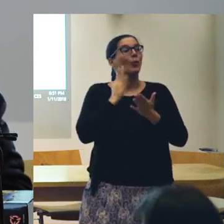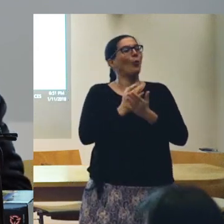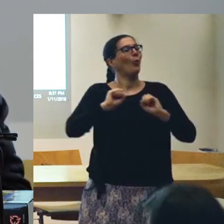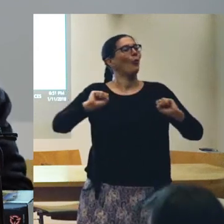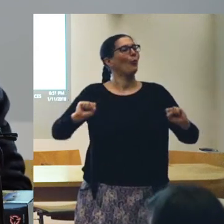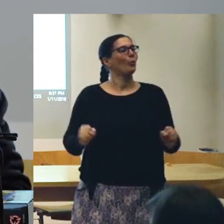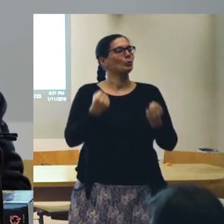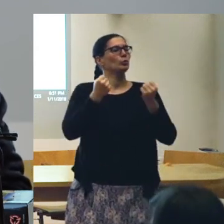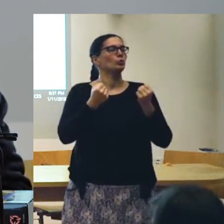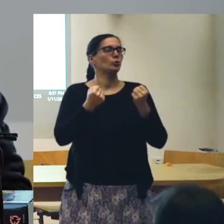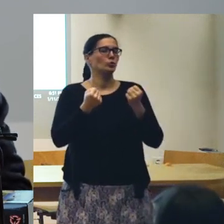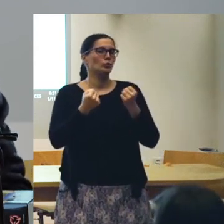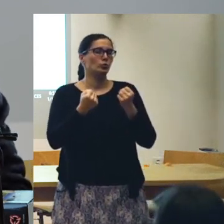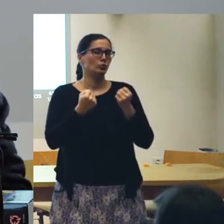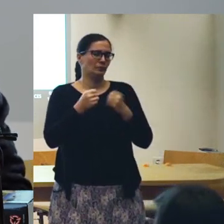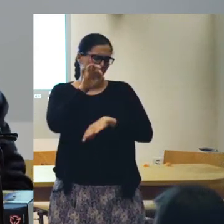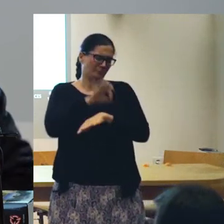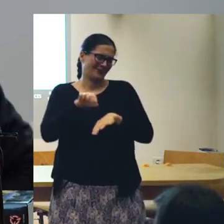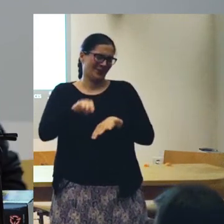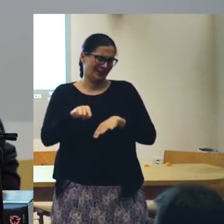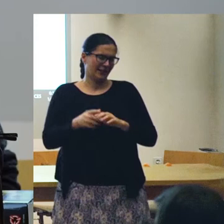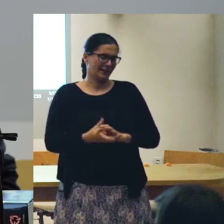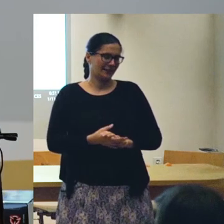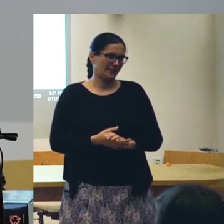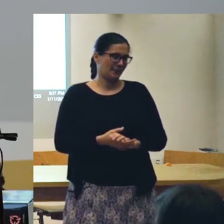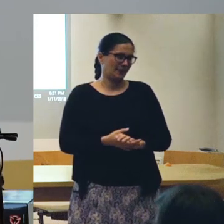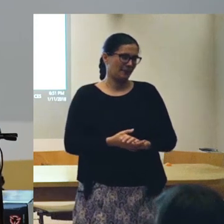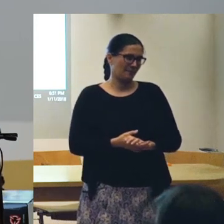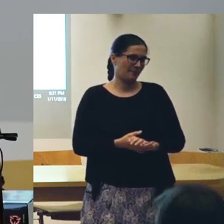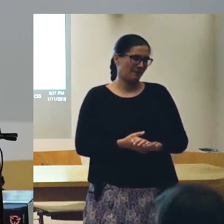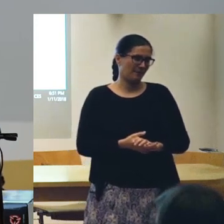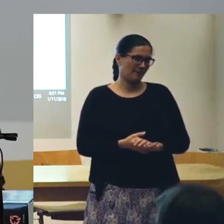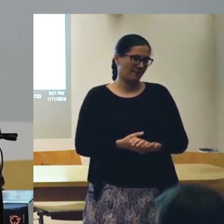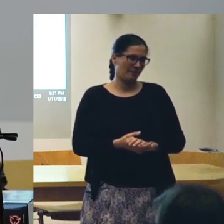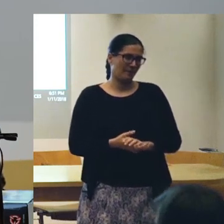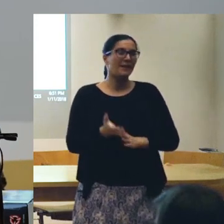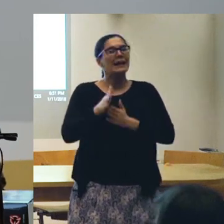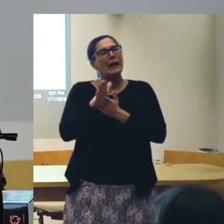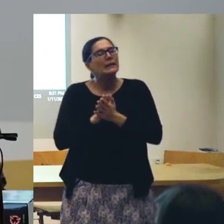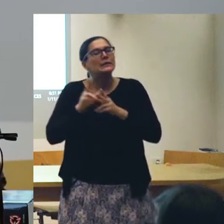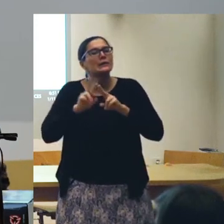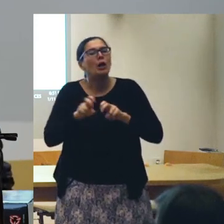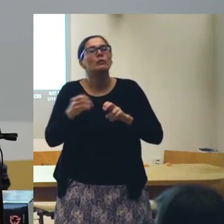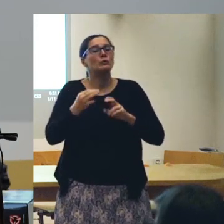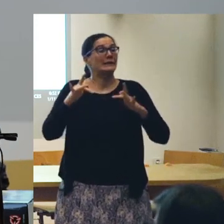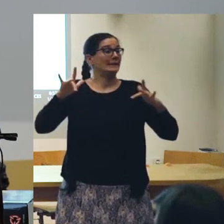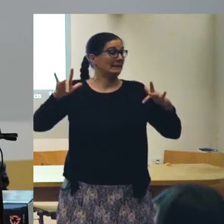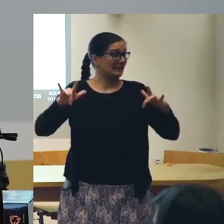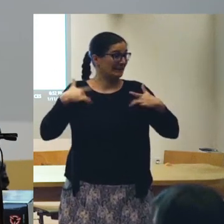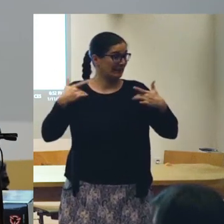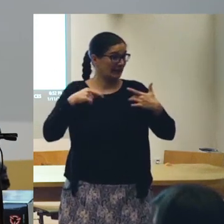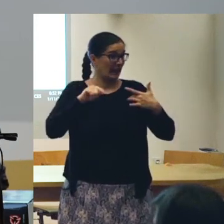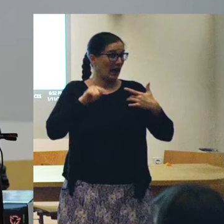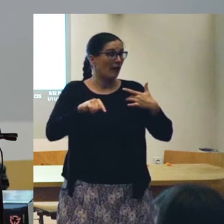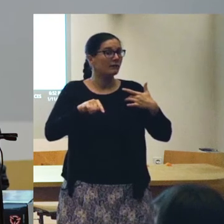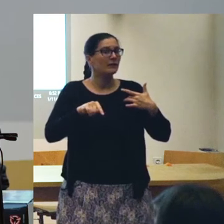vlastne vznikol tento projekt o zdraví, ktorý vlastne sa začal zaoberať tým, že akým spôsobom zdravie je formulované